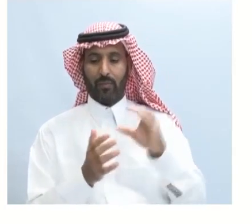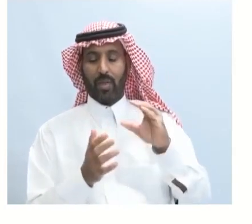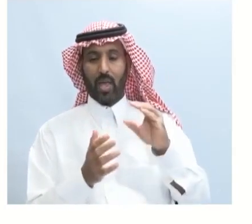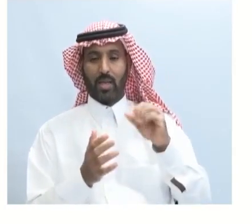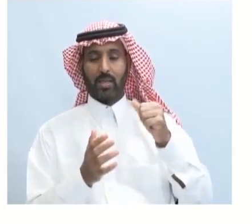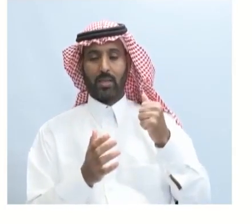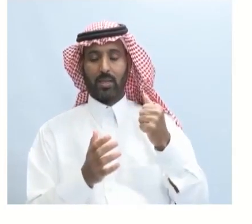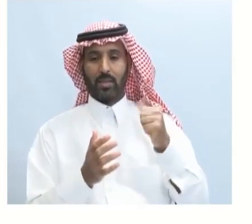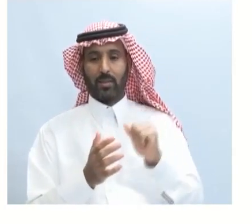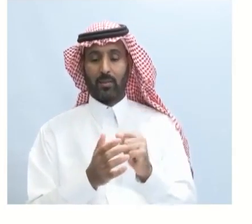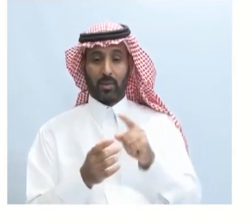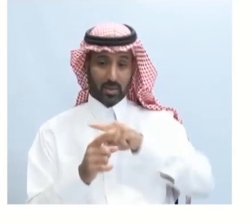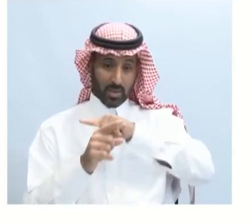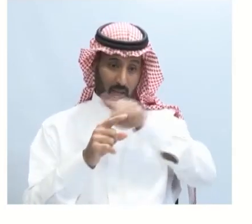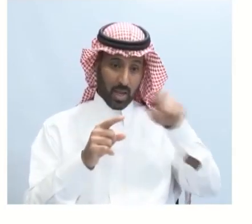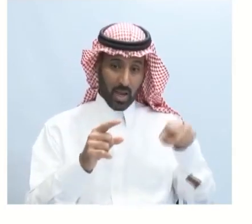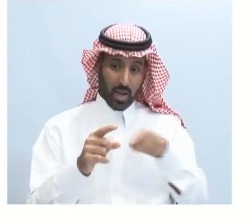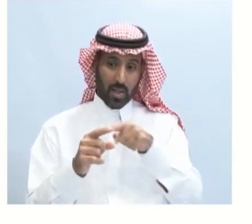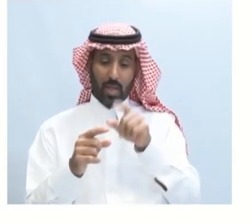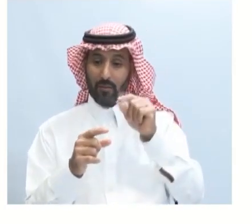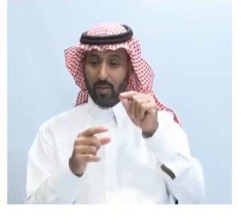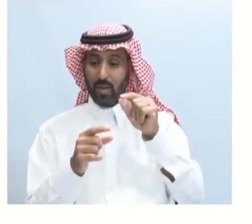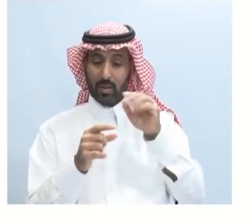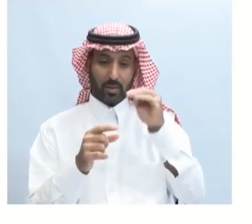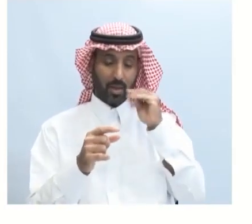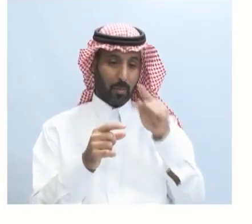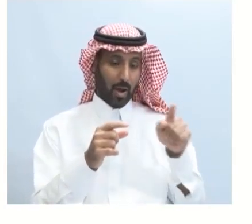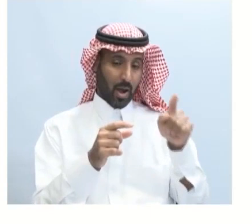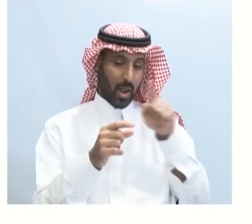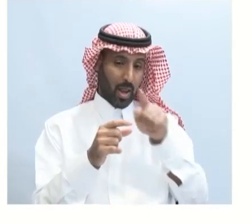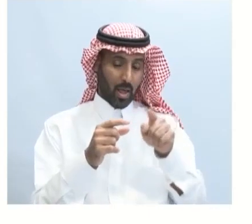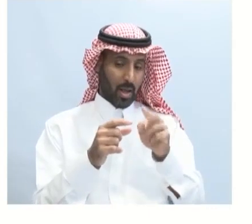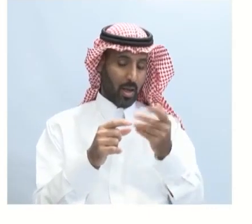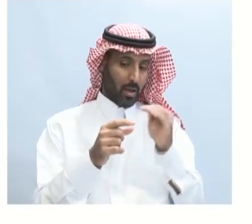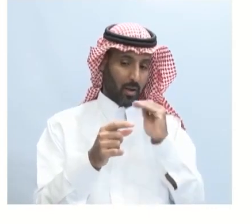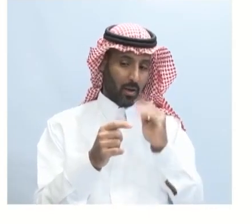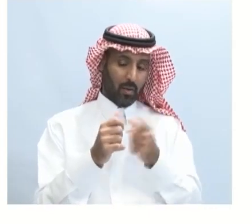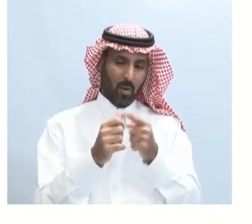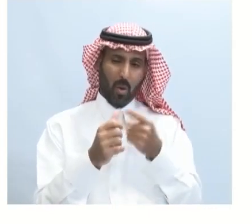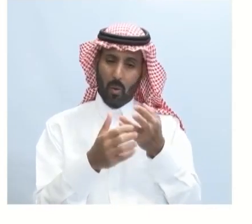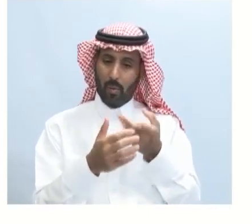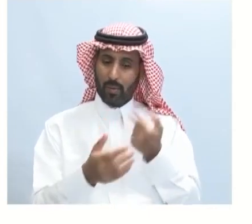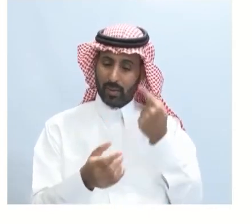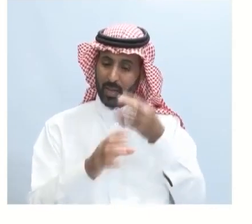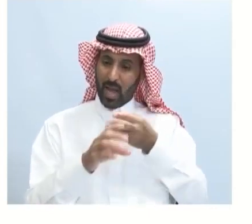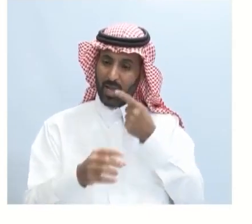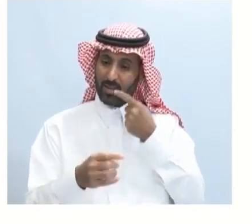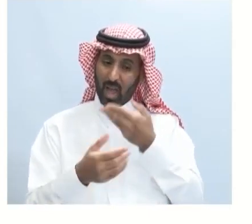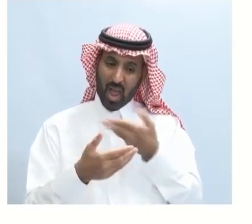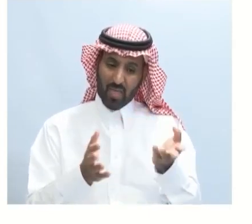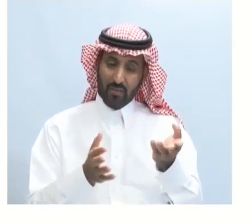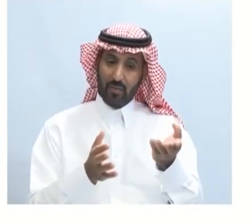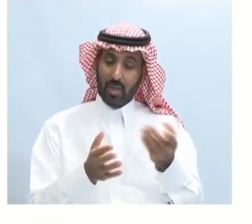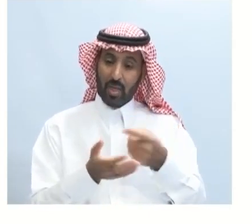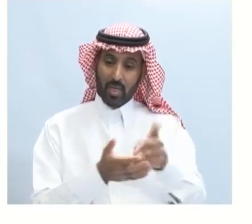التكاثف ضع دائره حول رمز افضل اجابه لحل الاسئله ما نواتج تفاعل حذف الماء عندما يكون الايثانول متفاعل